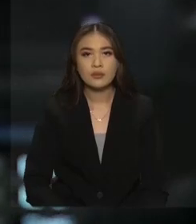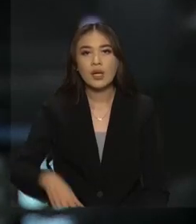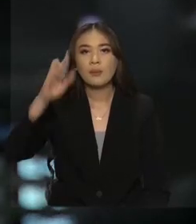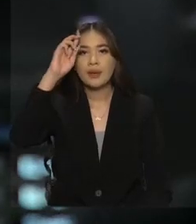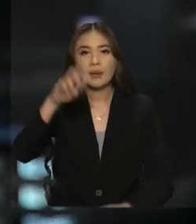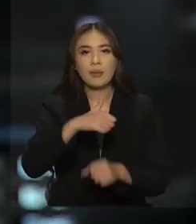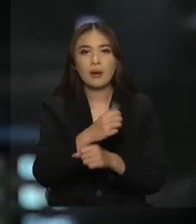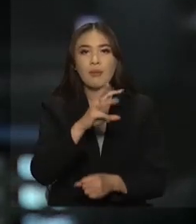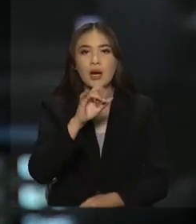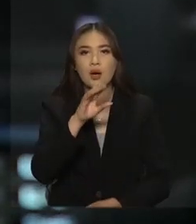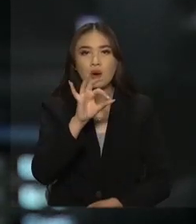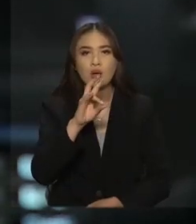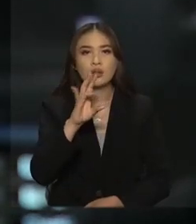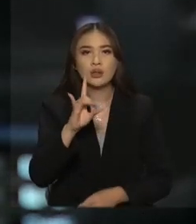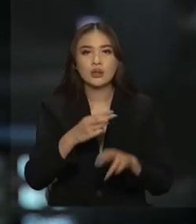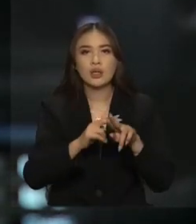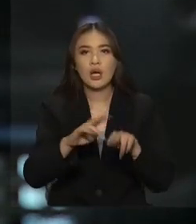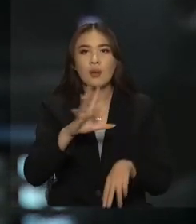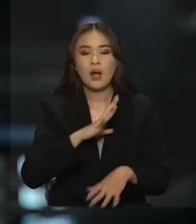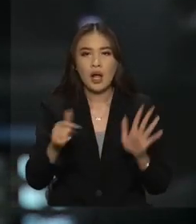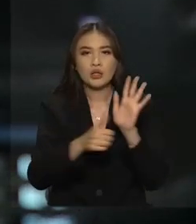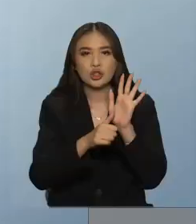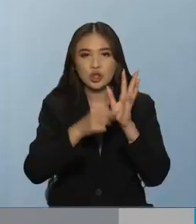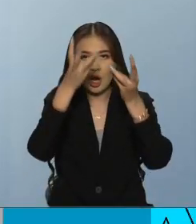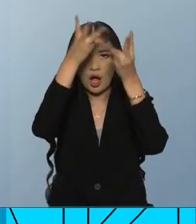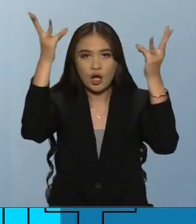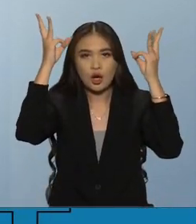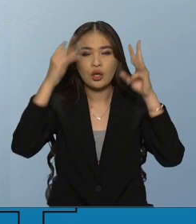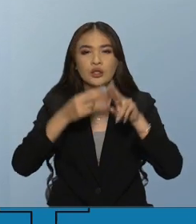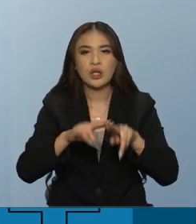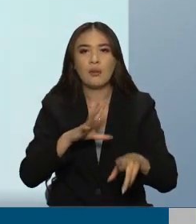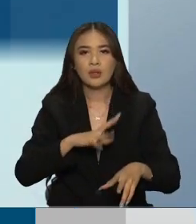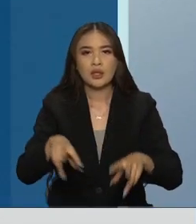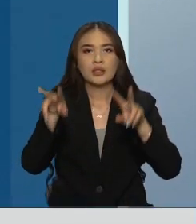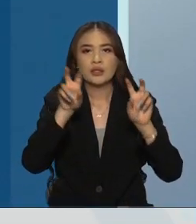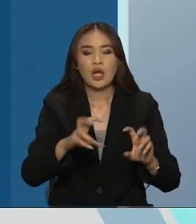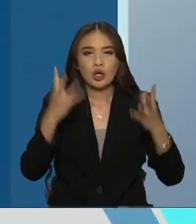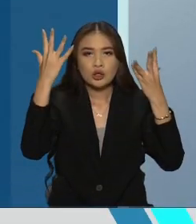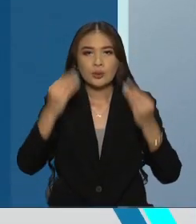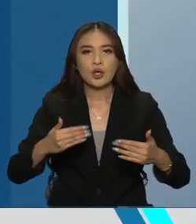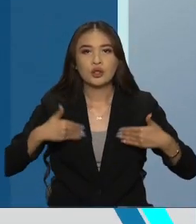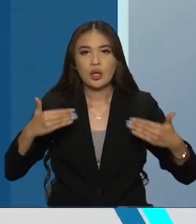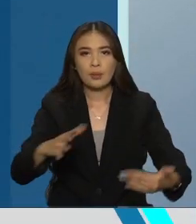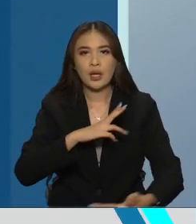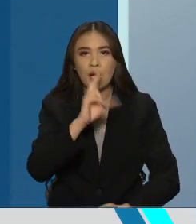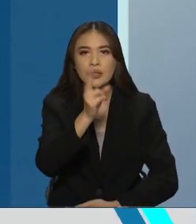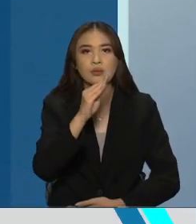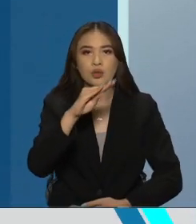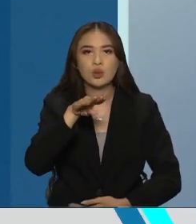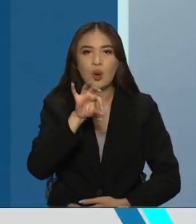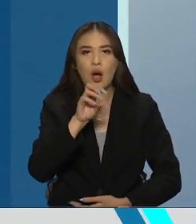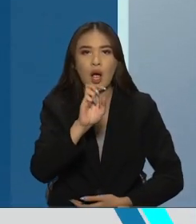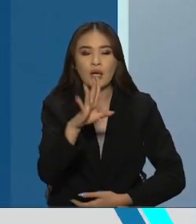Мемлекет басшысы Марокконың 6-шы королі Мухаммедті елдің ұлттық мейрамы таққа отырған күнімен құттықтады. Қасым Жомарт Тоқаев екі